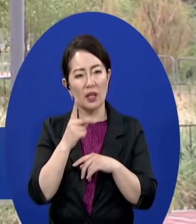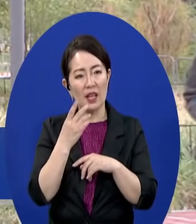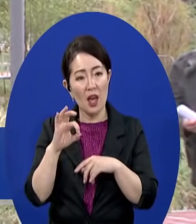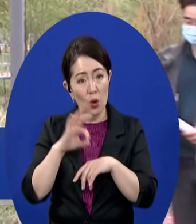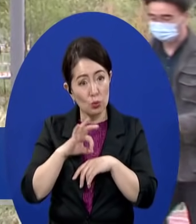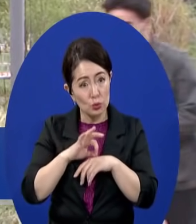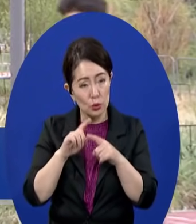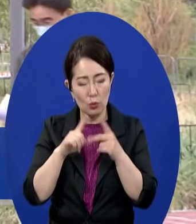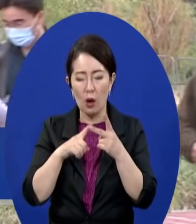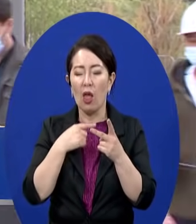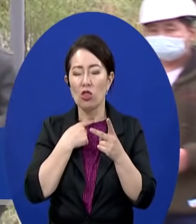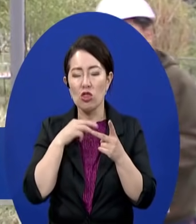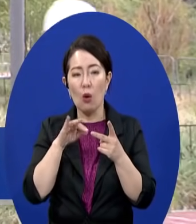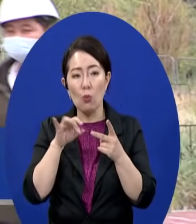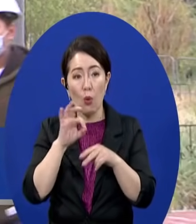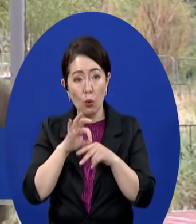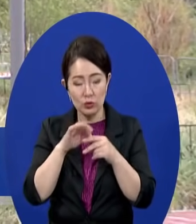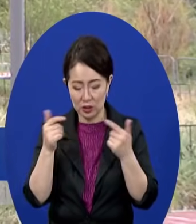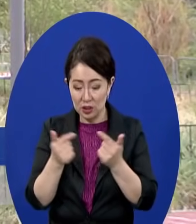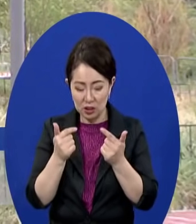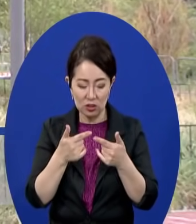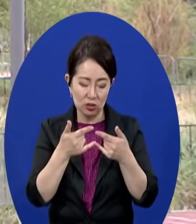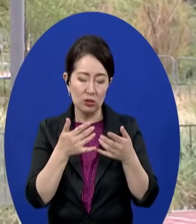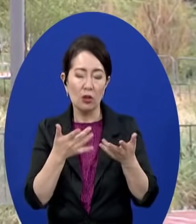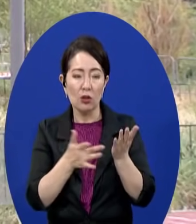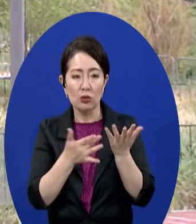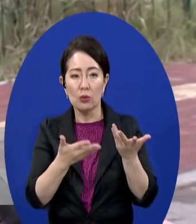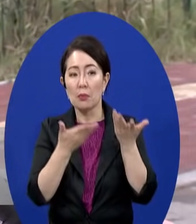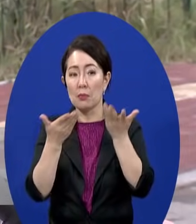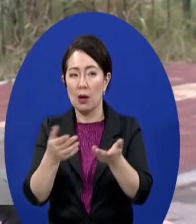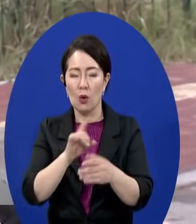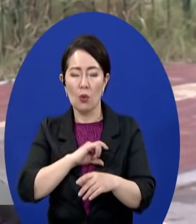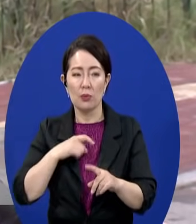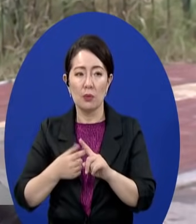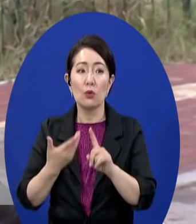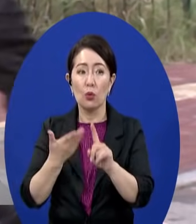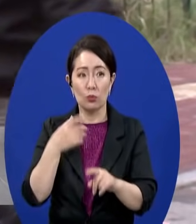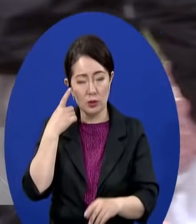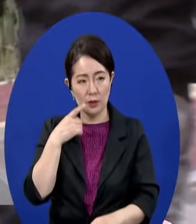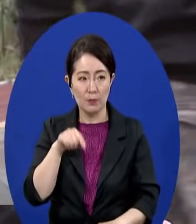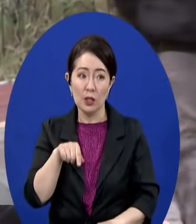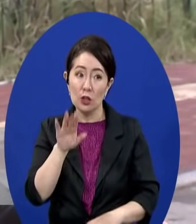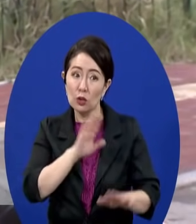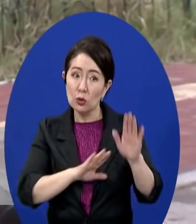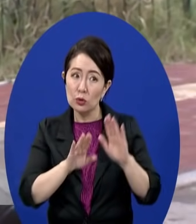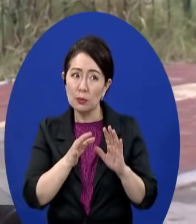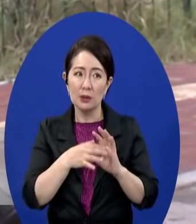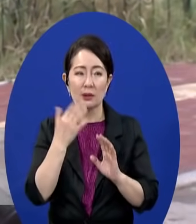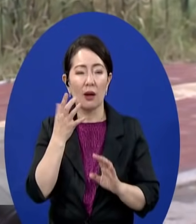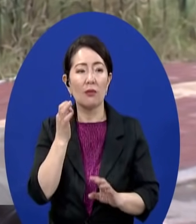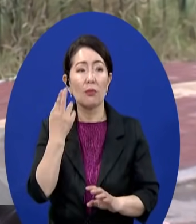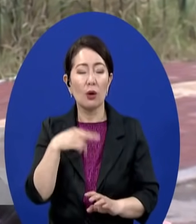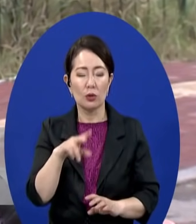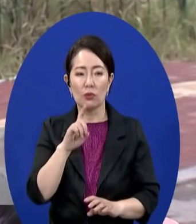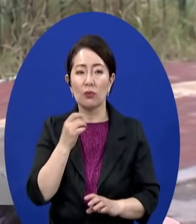уу томоогийн өвчлөлүүдийн эсрэг нөхө тоног төхөөрөмж нь хувь нэмрээ оруулнаа гэж бодож байгаа юм. Тэгээ энэ нөхцөл байдалд маань одоо ингээд энэ 5 богд